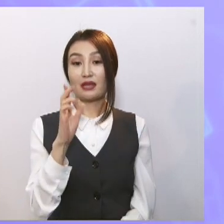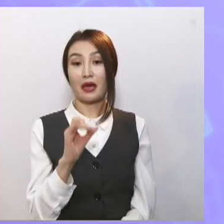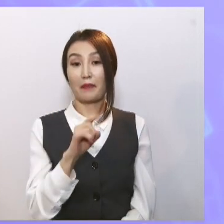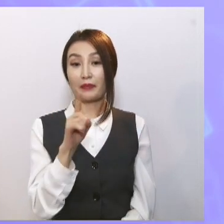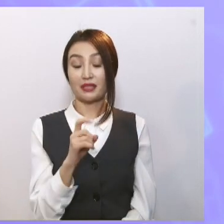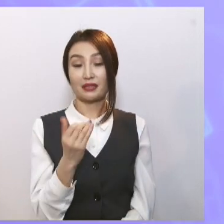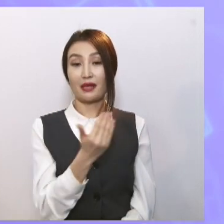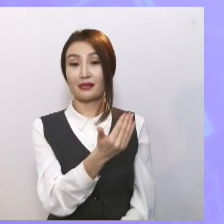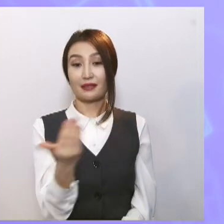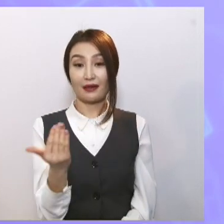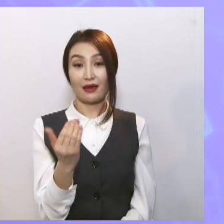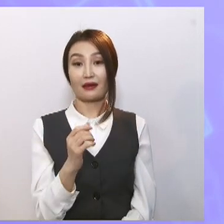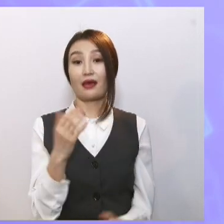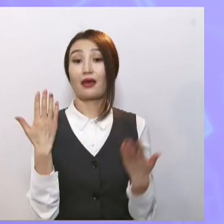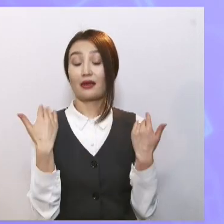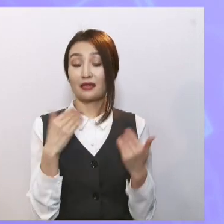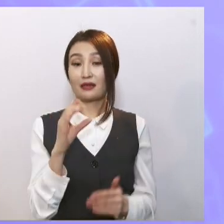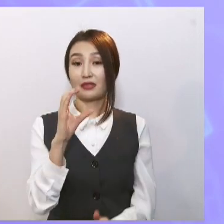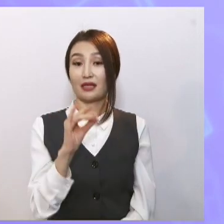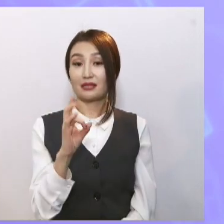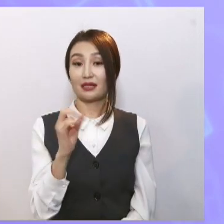Силер эс алып жатасыңар.